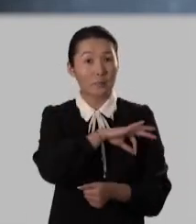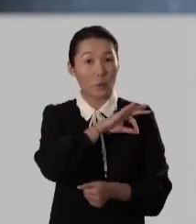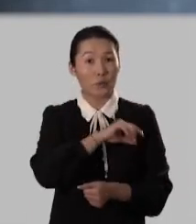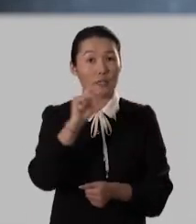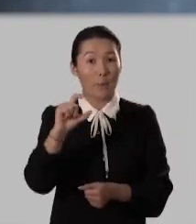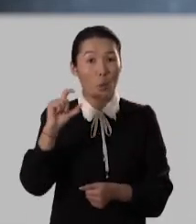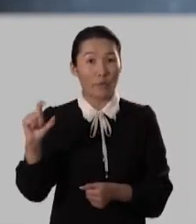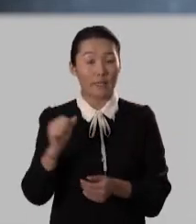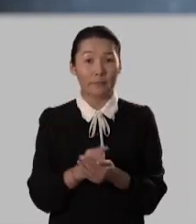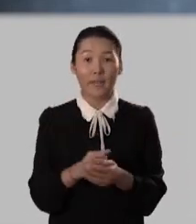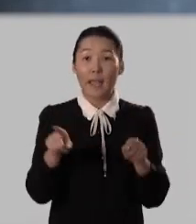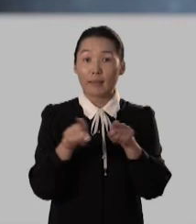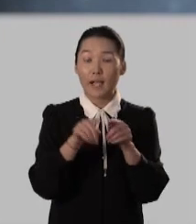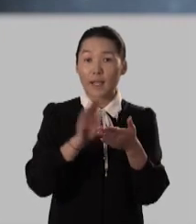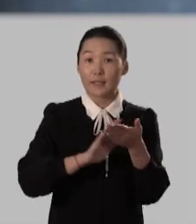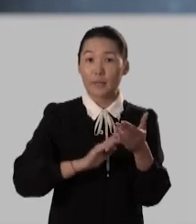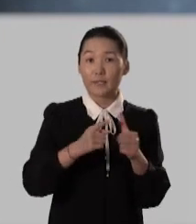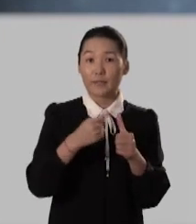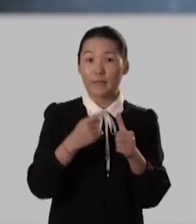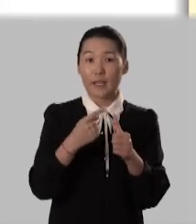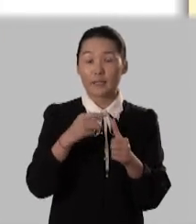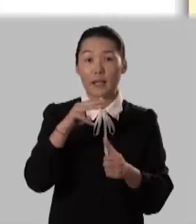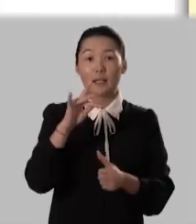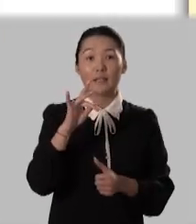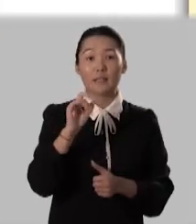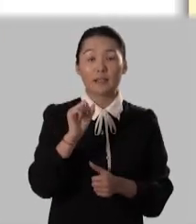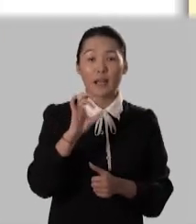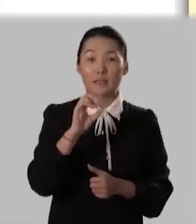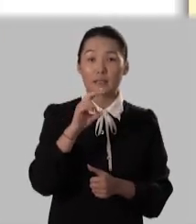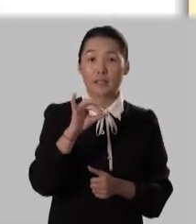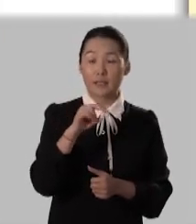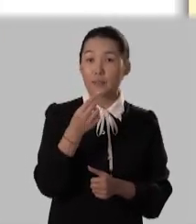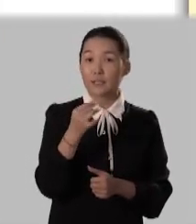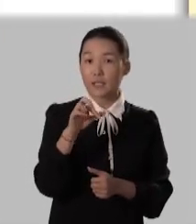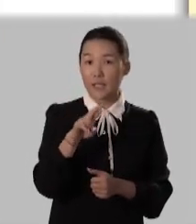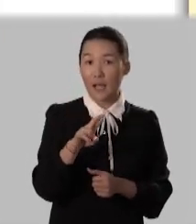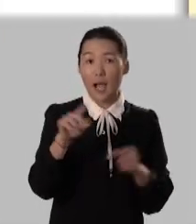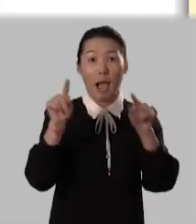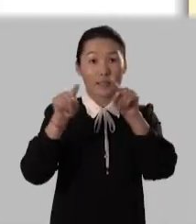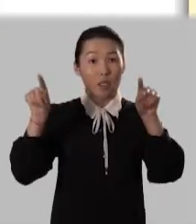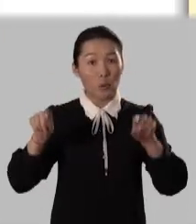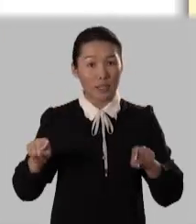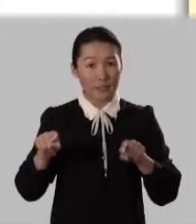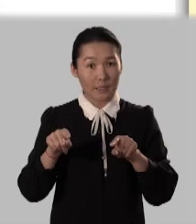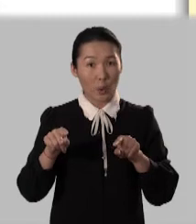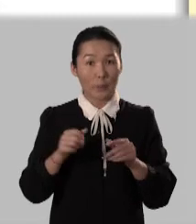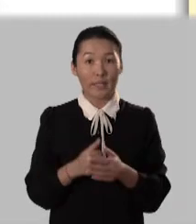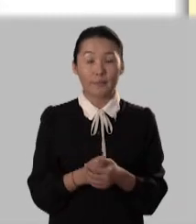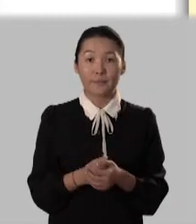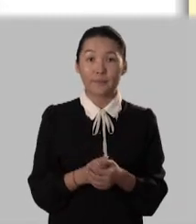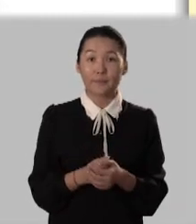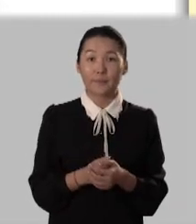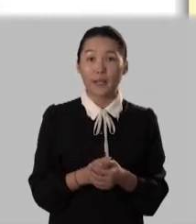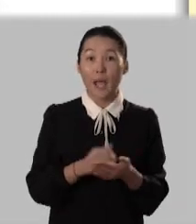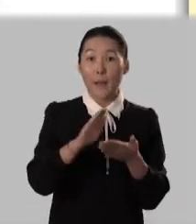такая запись называется транскрипцией она заключается в квадратные скобки при